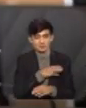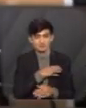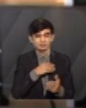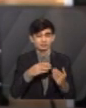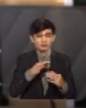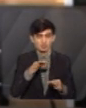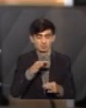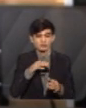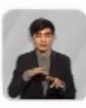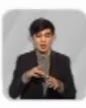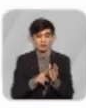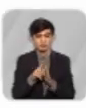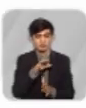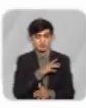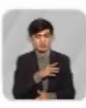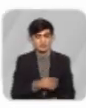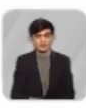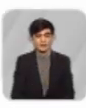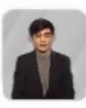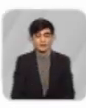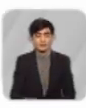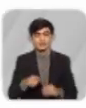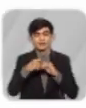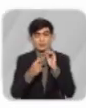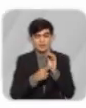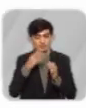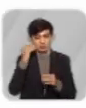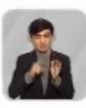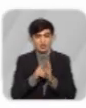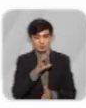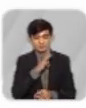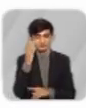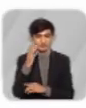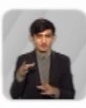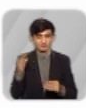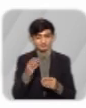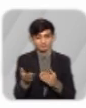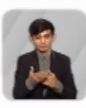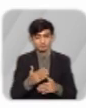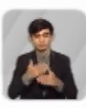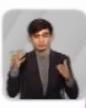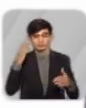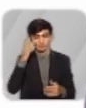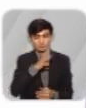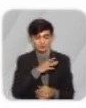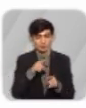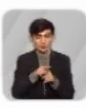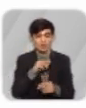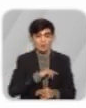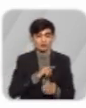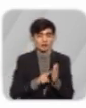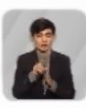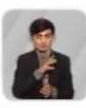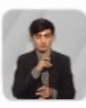серіктестігінің сотта қаралды. 17 қаңтардан бастап Бұтақ өзенін кеңейту жұмыстарын жүргізген. Алайда келісілген